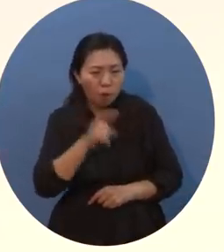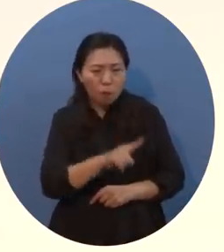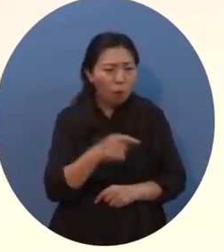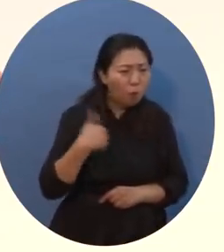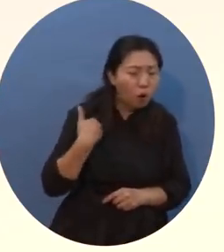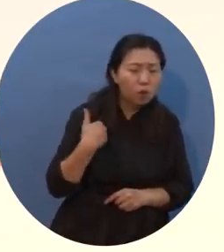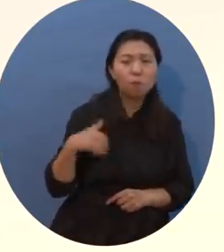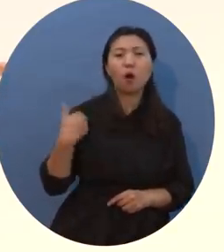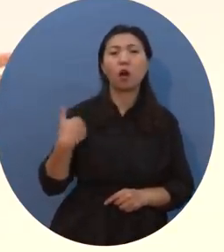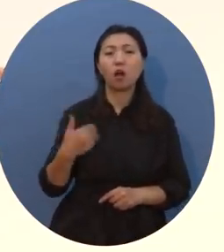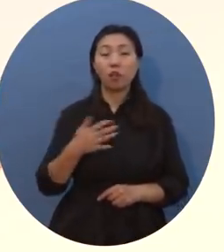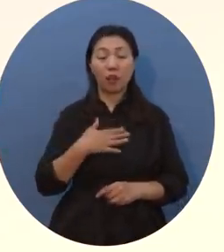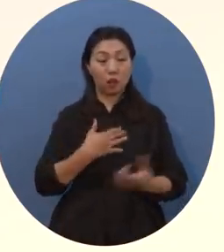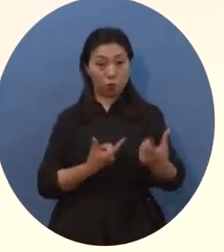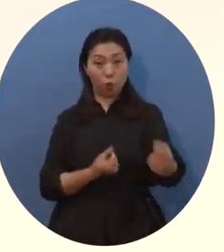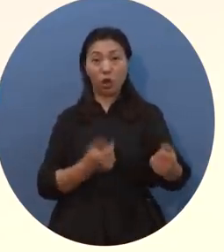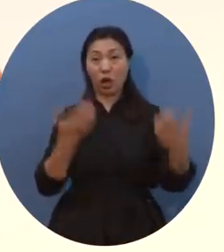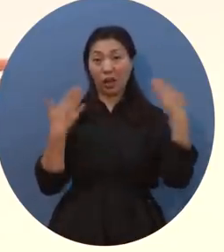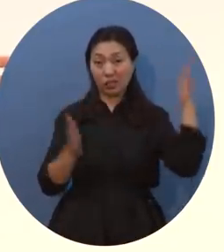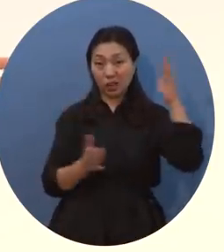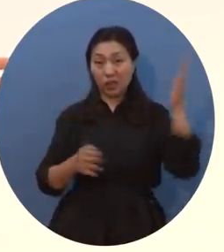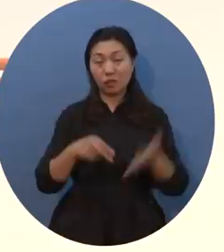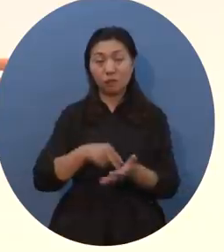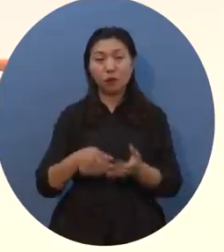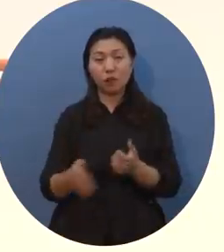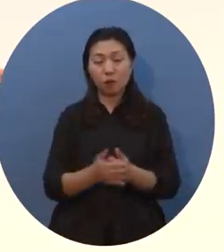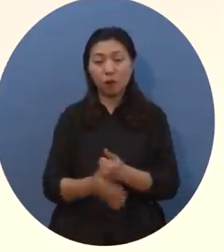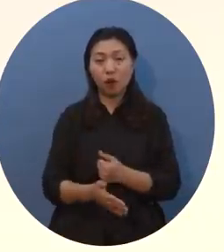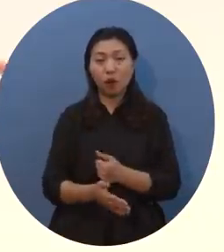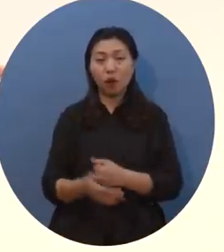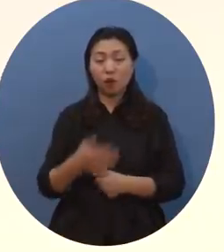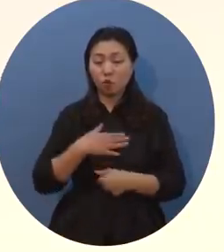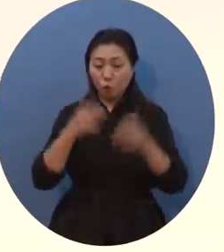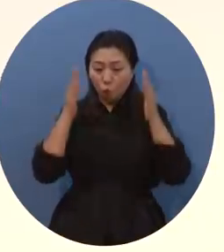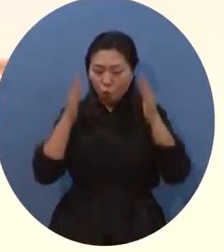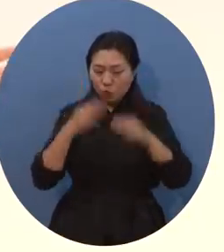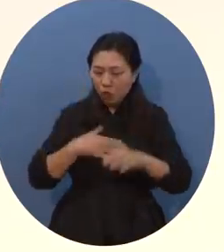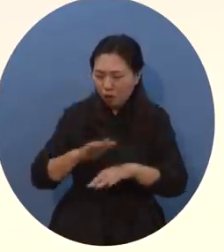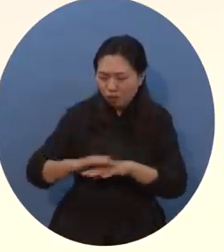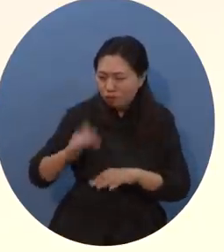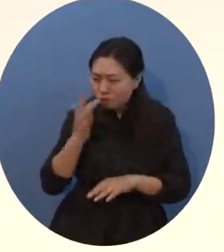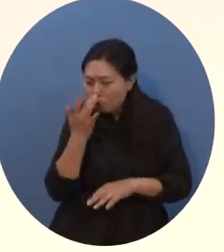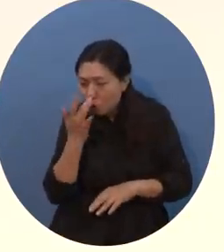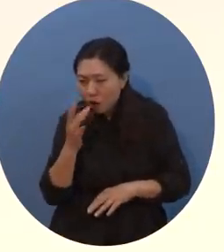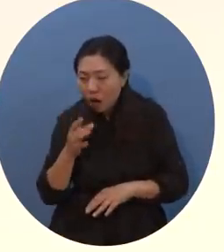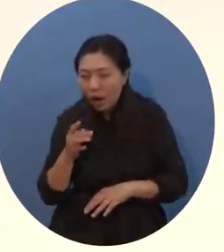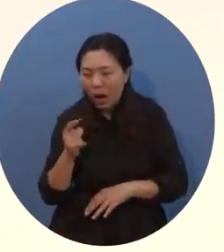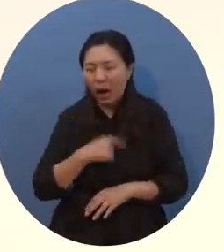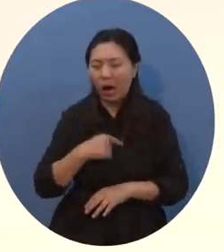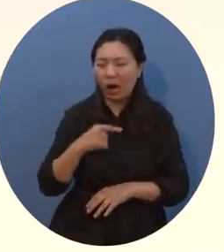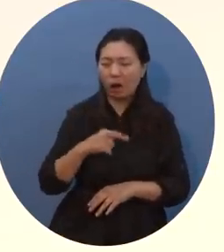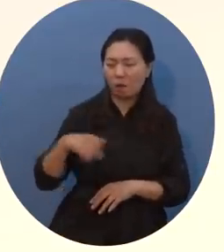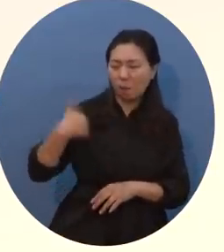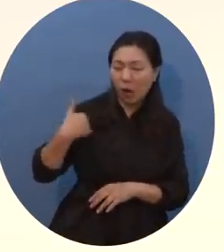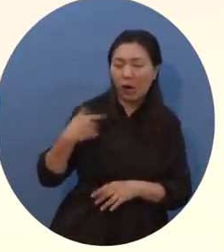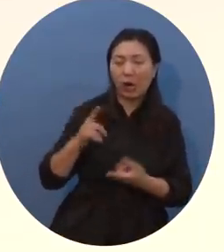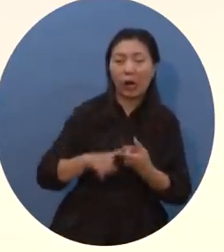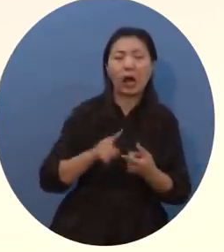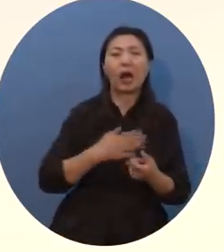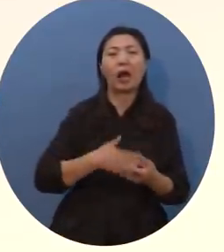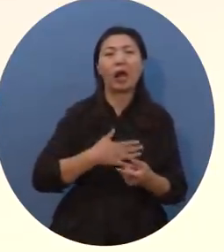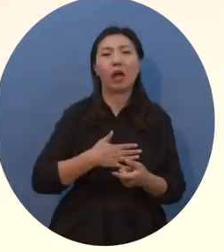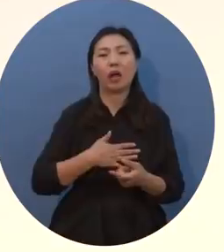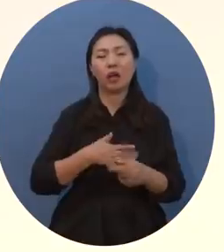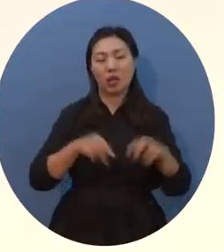어려운지를 잘 모르는데 저는 내가 똑같은 학생 입장이니까 우리가 공부하면 뭘 모르는지, 어떤 걸 모르는지를 누구보다 잘 알죠.